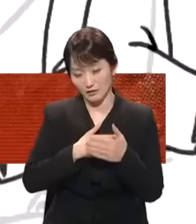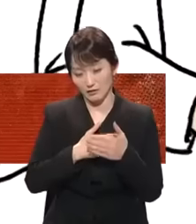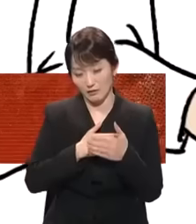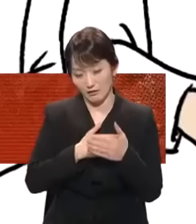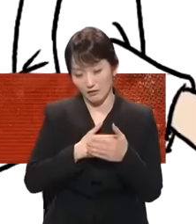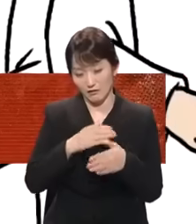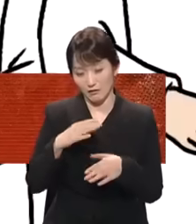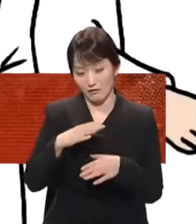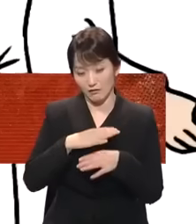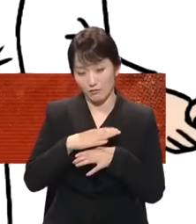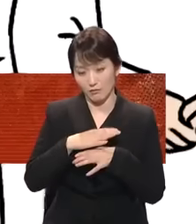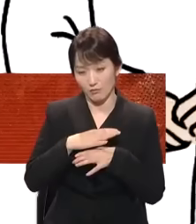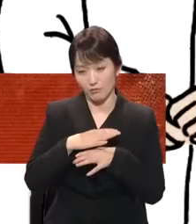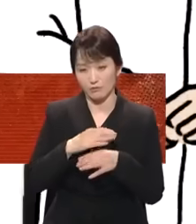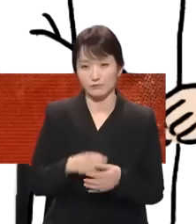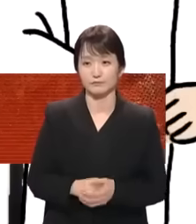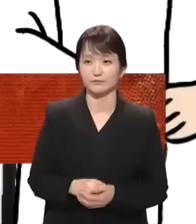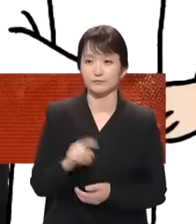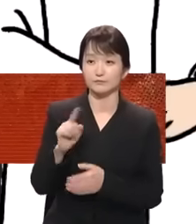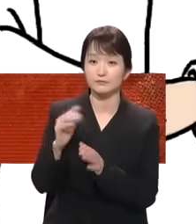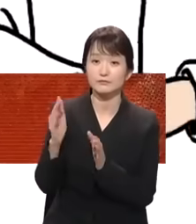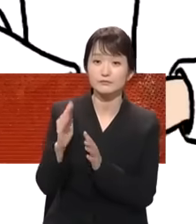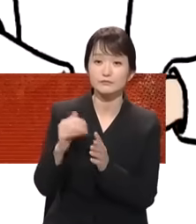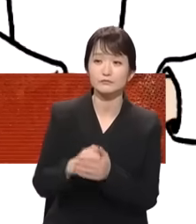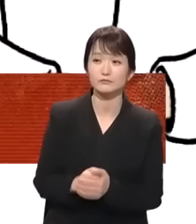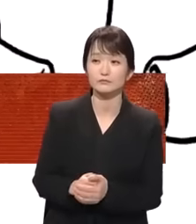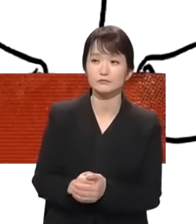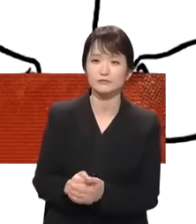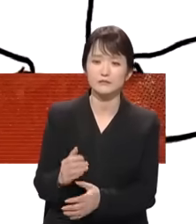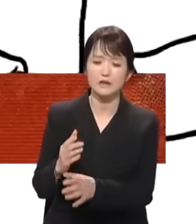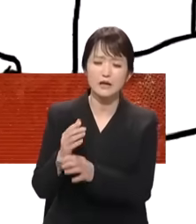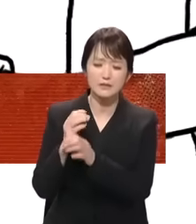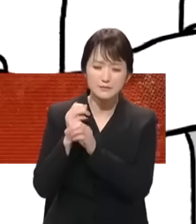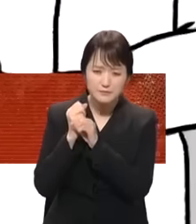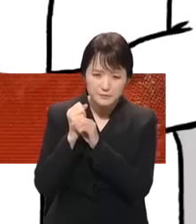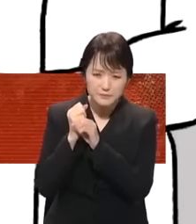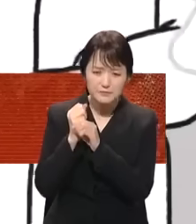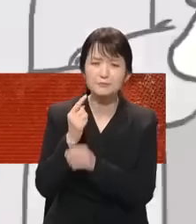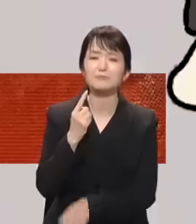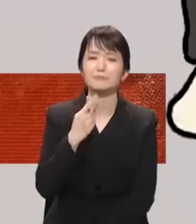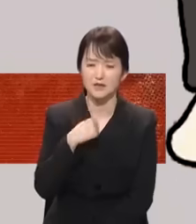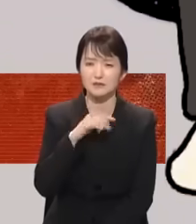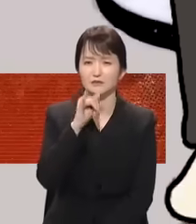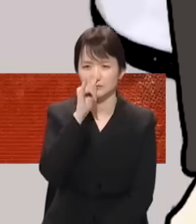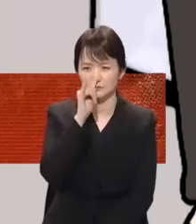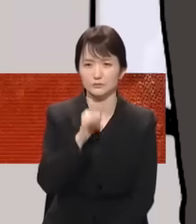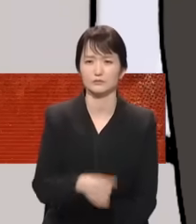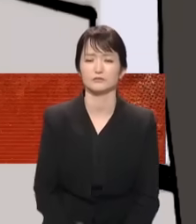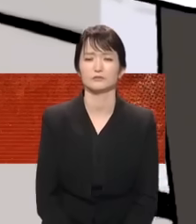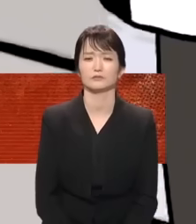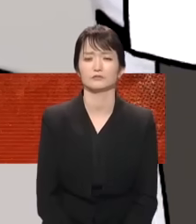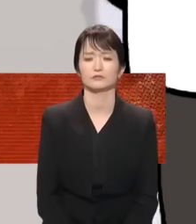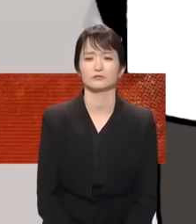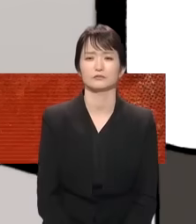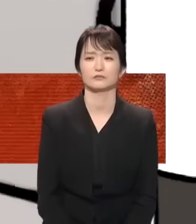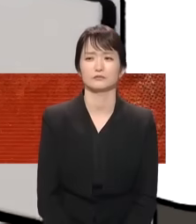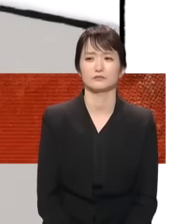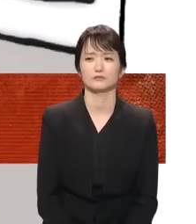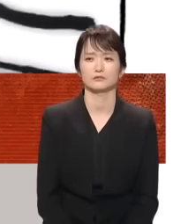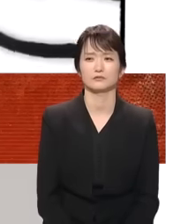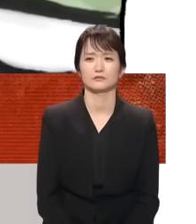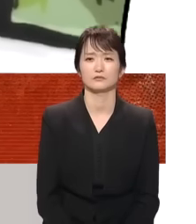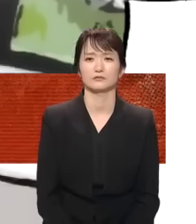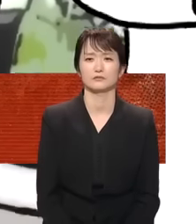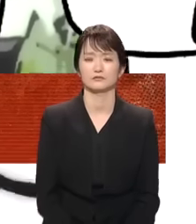학생은 이게 뭐 한번 확인을 해봐야 되겠습니다만 극단적 선택을 시도한 제보자도 있다라고 이제 알려지고 있습니다 그래서 지금이